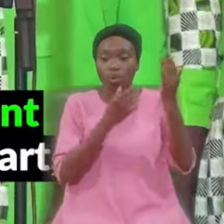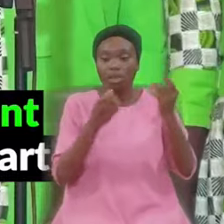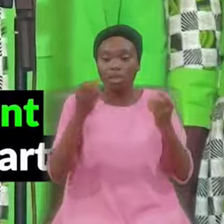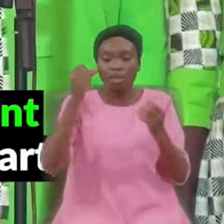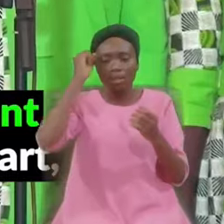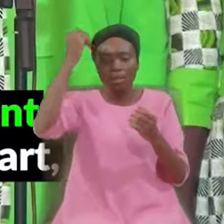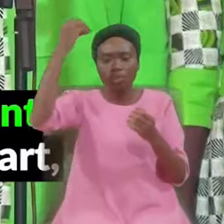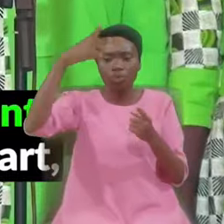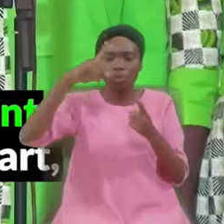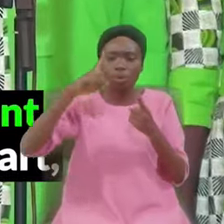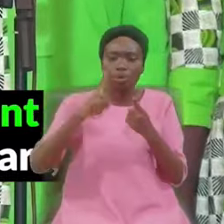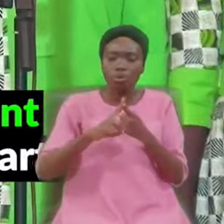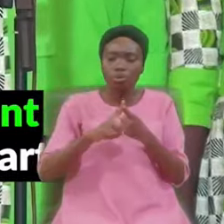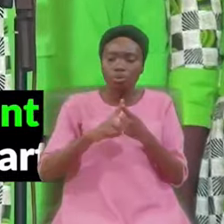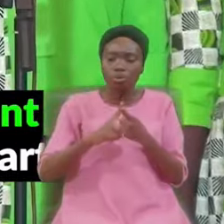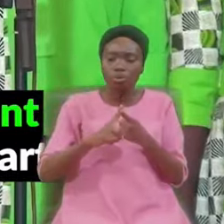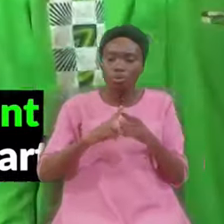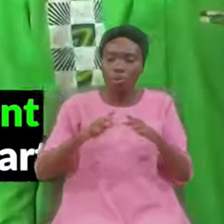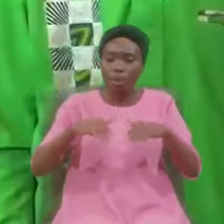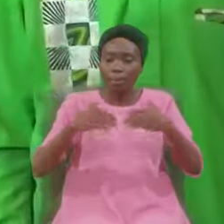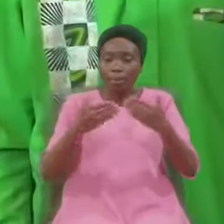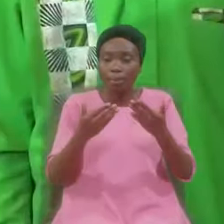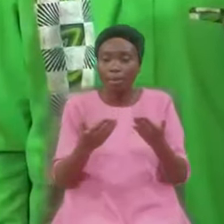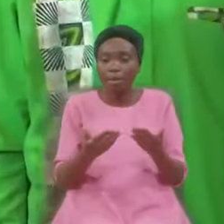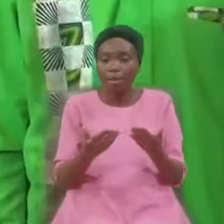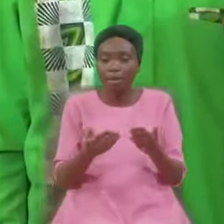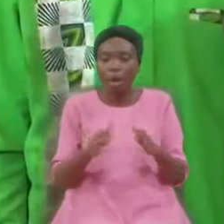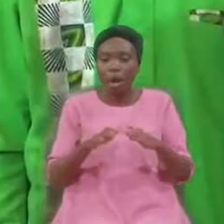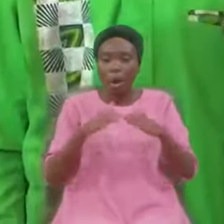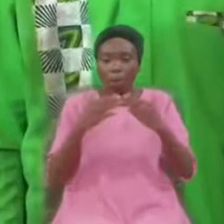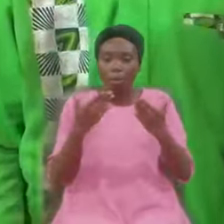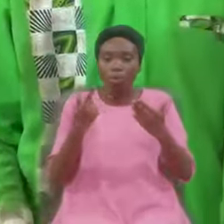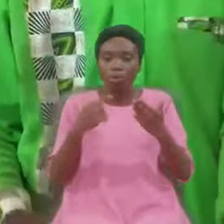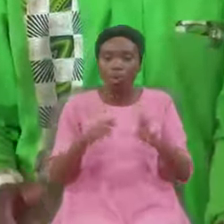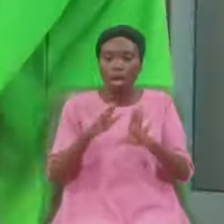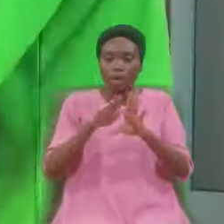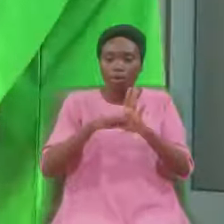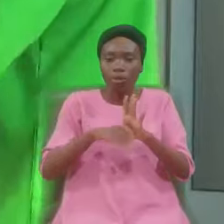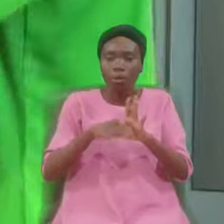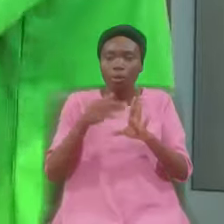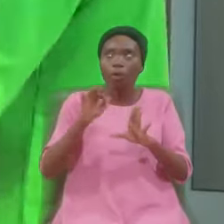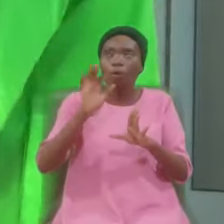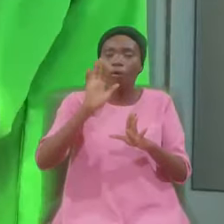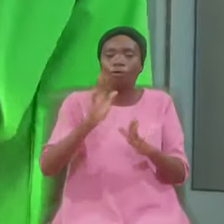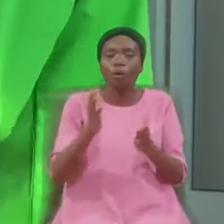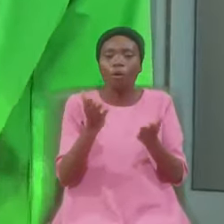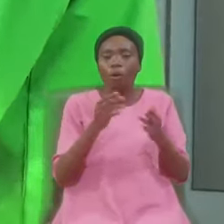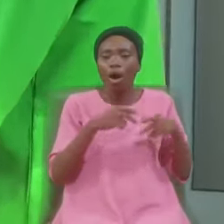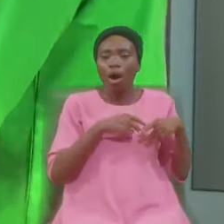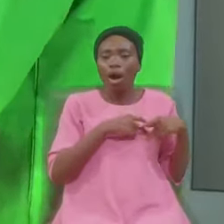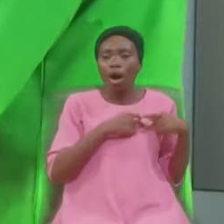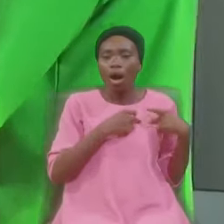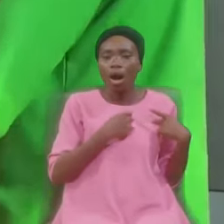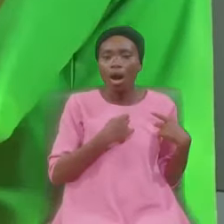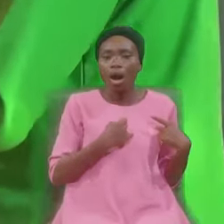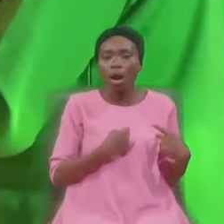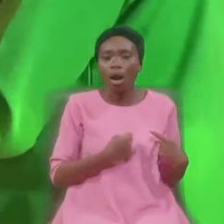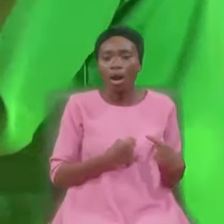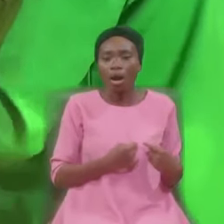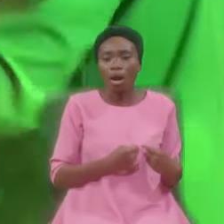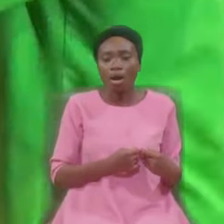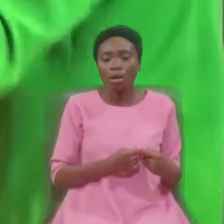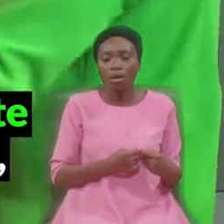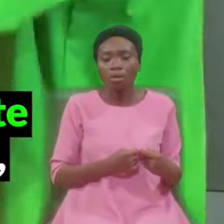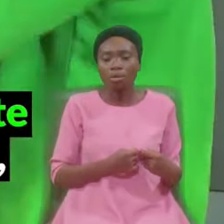sa grâce maintenant. Ouvre la porte de ton